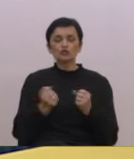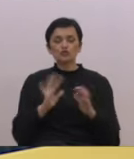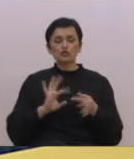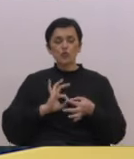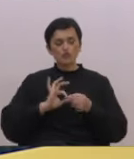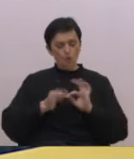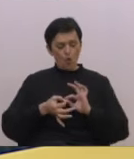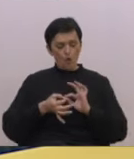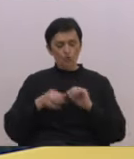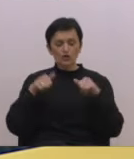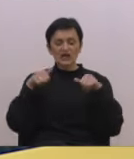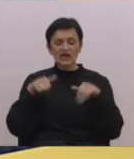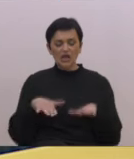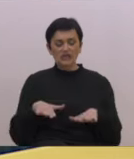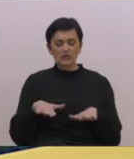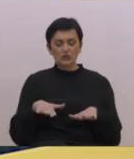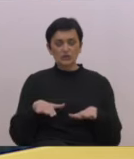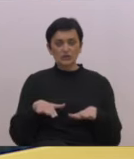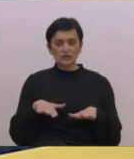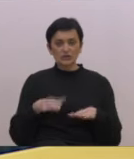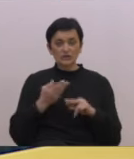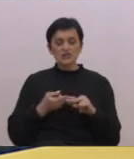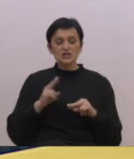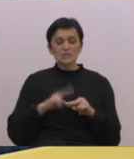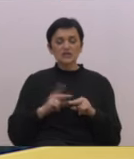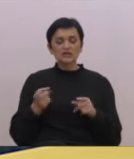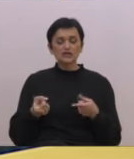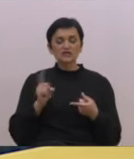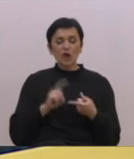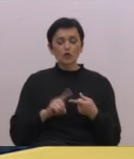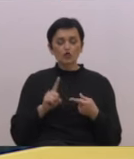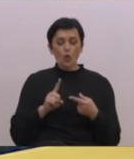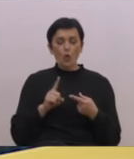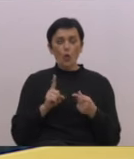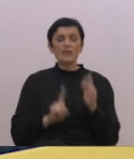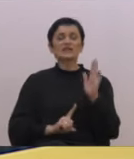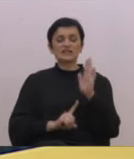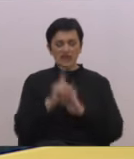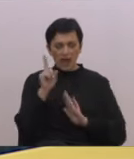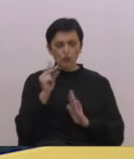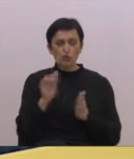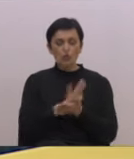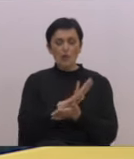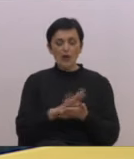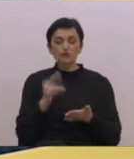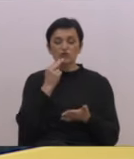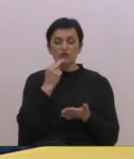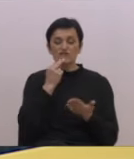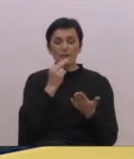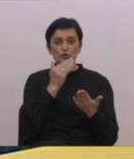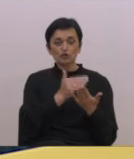კონკრეტულ გადაწყვეტილებებს იმასთან დაკავშირებით, რომ ბოლო-ბოლო დაიწყოს უფასო კვების